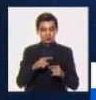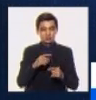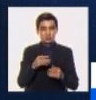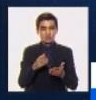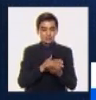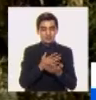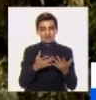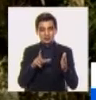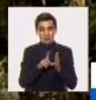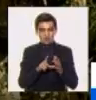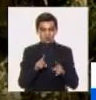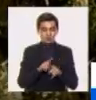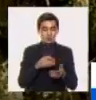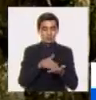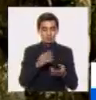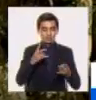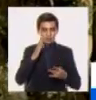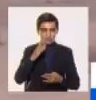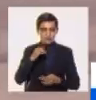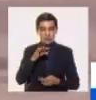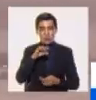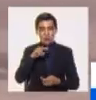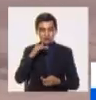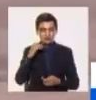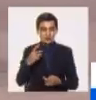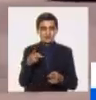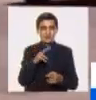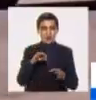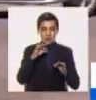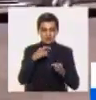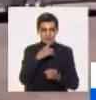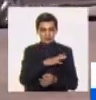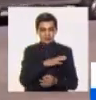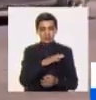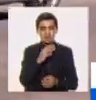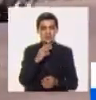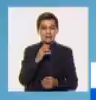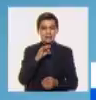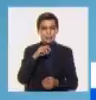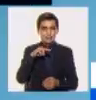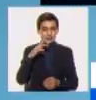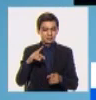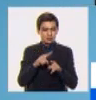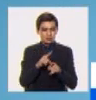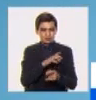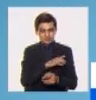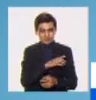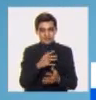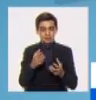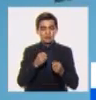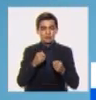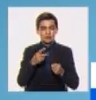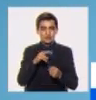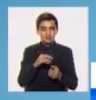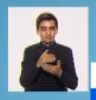отменить некоторые налоги. Олжас Худайбергенов прогнозирует два возможных уровня прогрессивной шкалы ИПН, когда в качестве нижнего предела возьмут